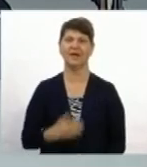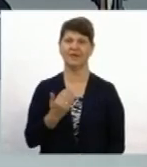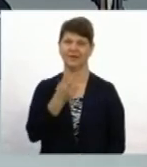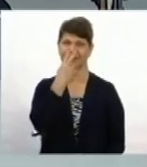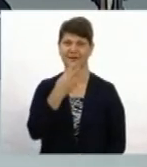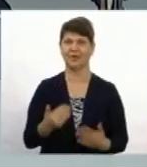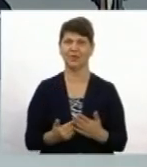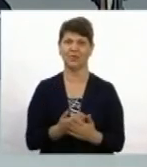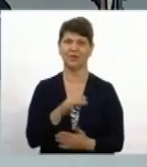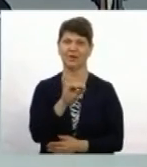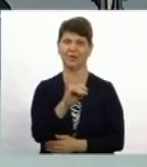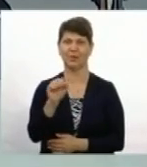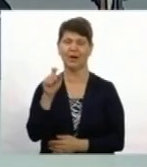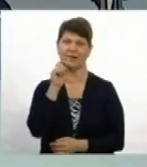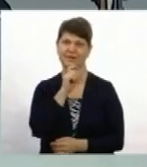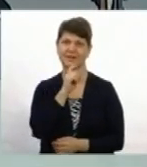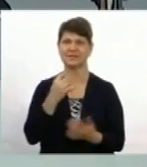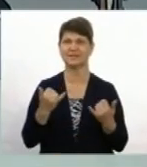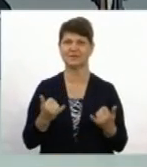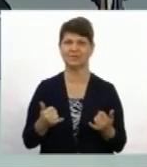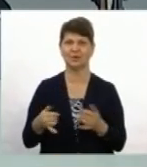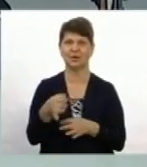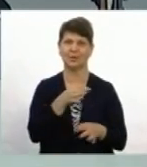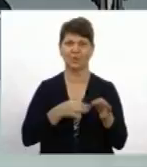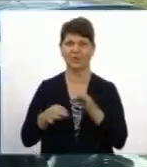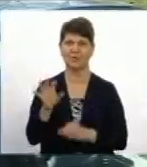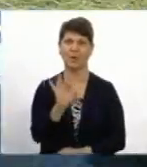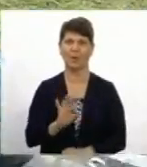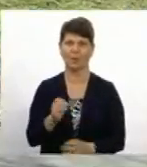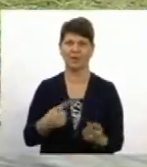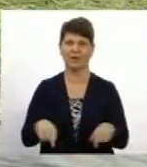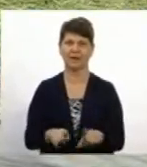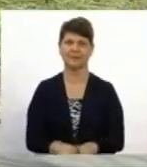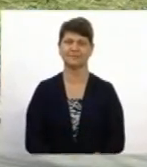дивитися новини на телеканалі «UA Вінниця». Сьогодні поговоримо про таке.